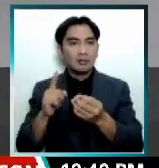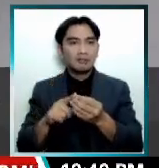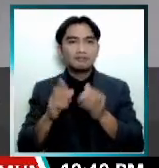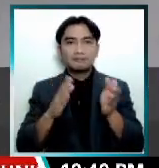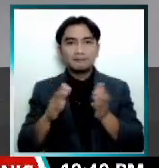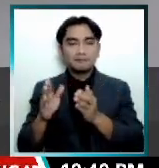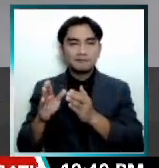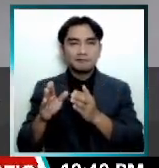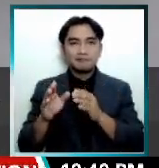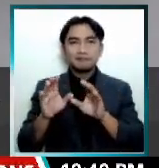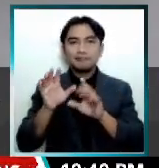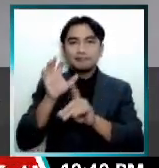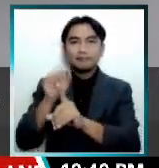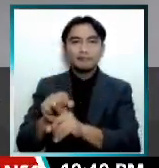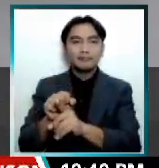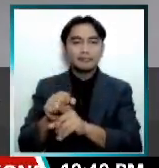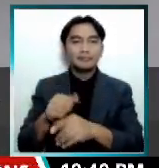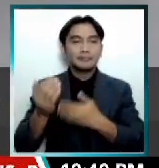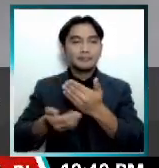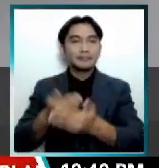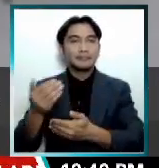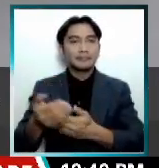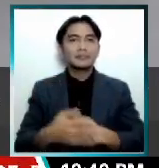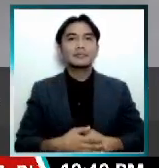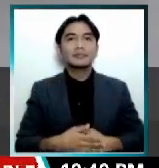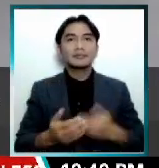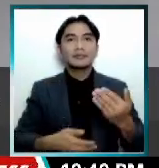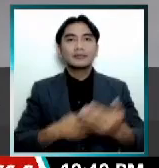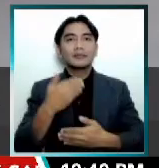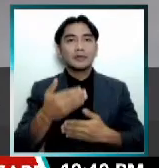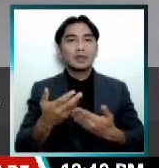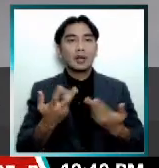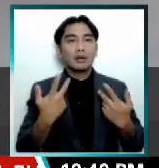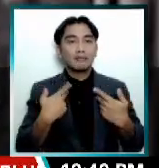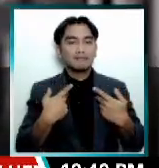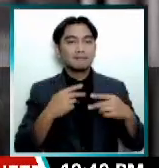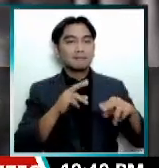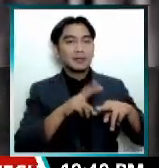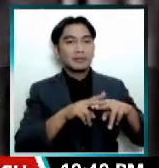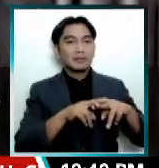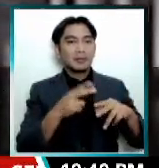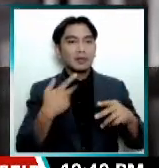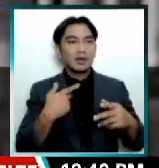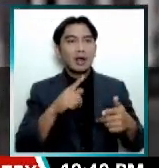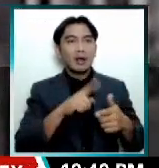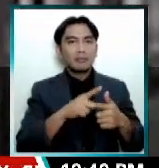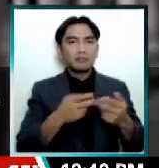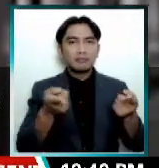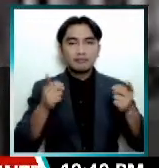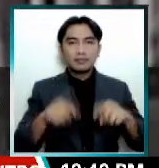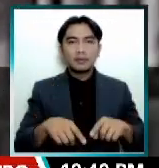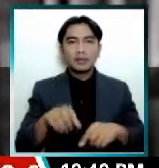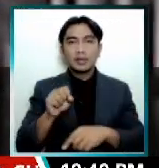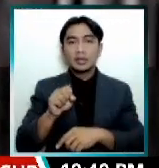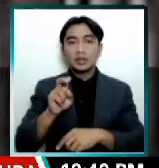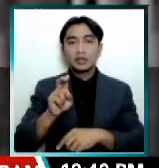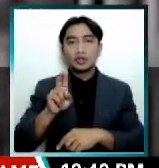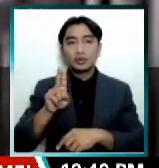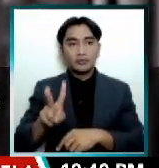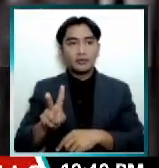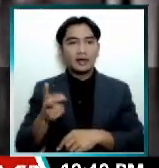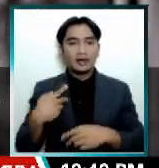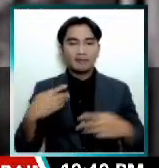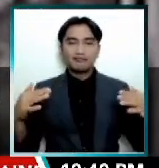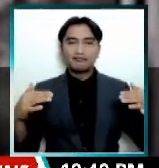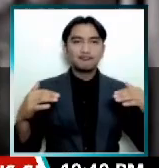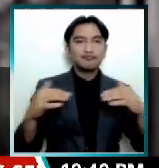Sa Angeles City, Pampanga, sumalpok ang isang SUV sa isa pang SUV. Nadamay ang isang tricycle at 2